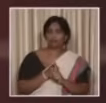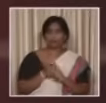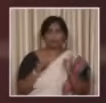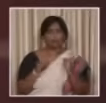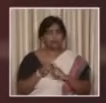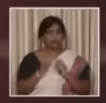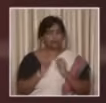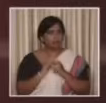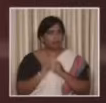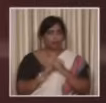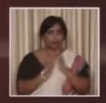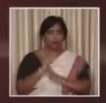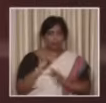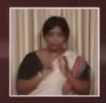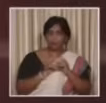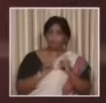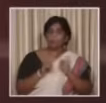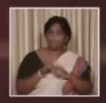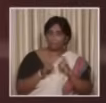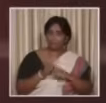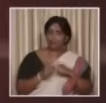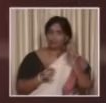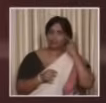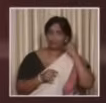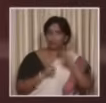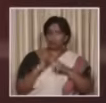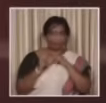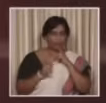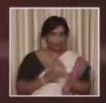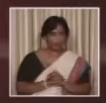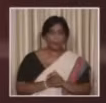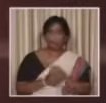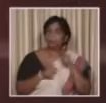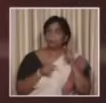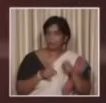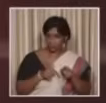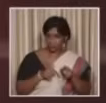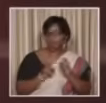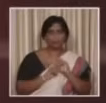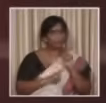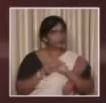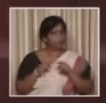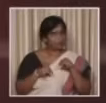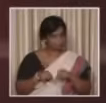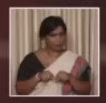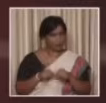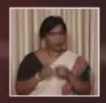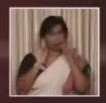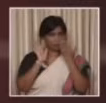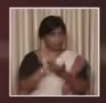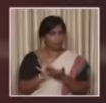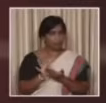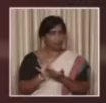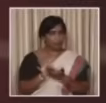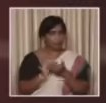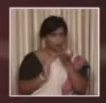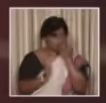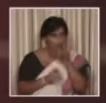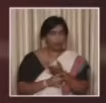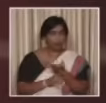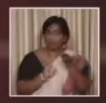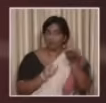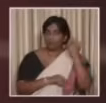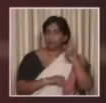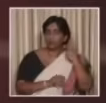රණ්ඩු වෙච්ච මන්ත්‍රීලගේ ප්‍රශ්න ගැන කතා කරනවද? එතකොට මේකද මේ පාර්ලිමේන්තුවෙන් දෙන ආදර්ශය? එදා